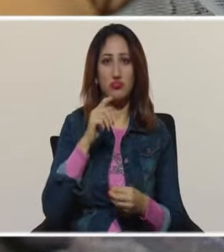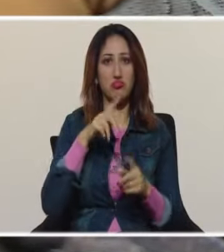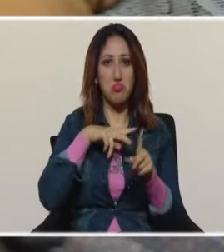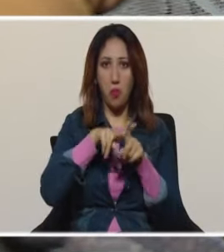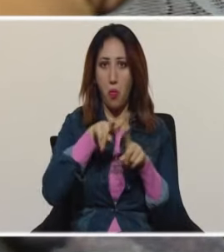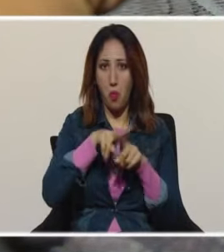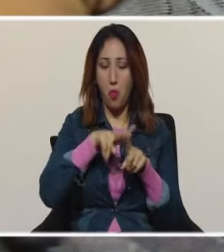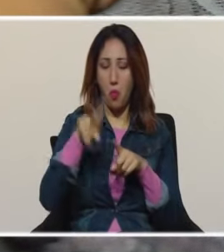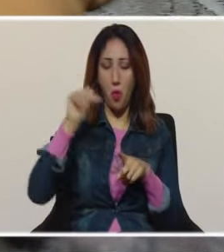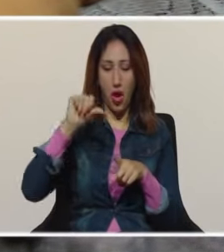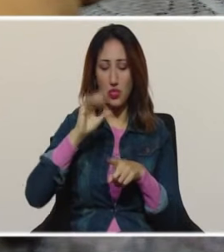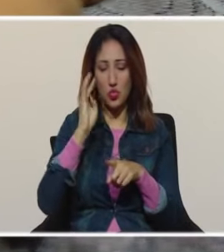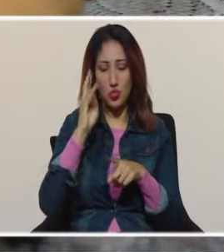فطبعا